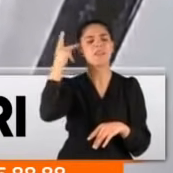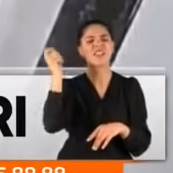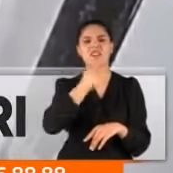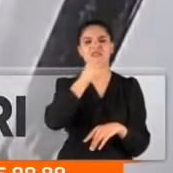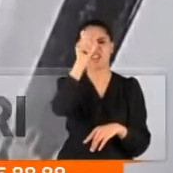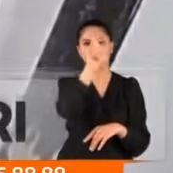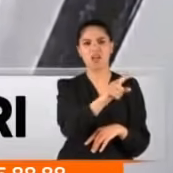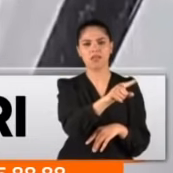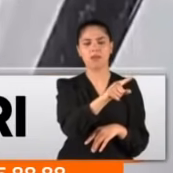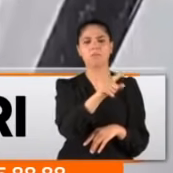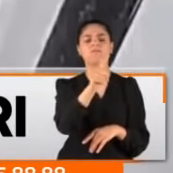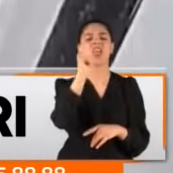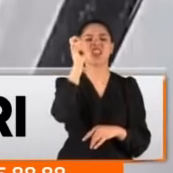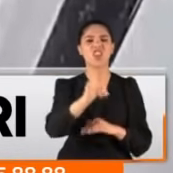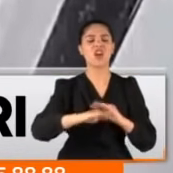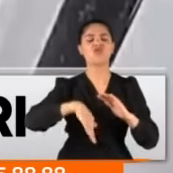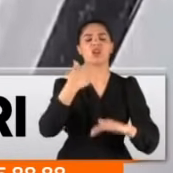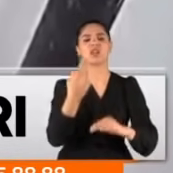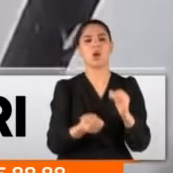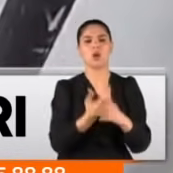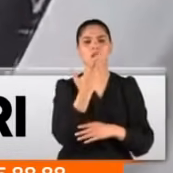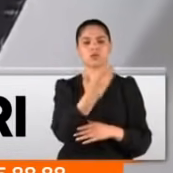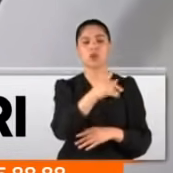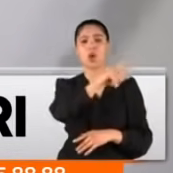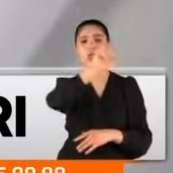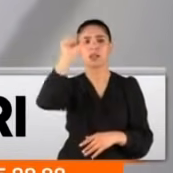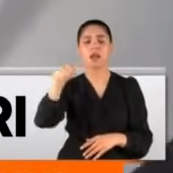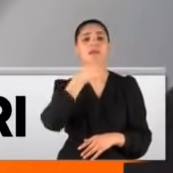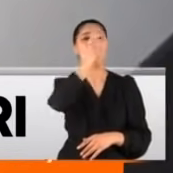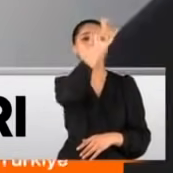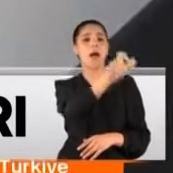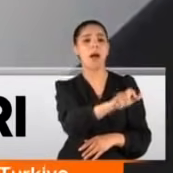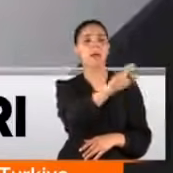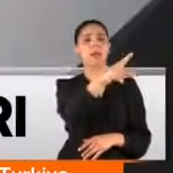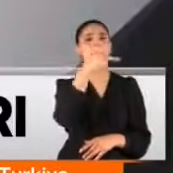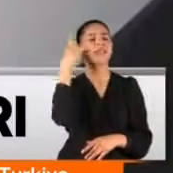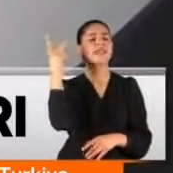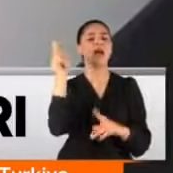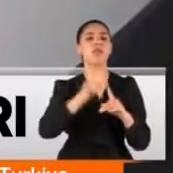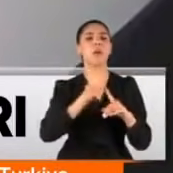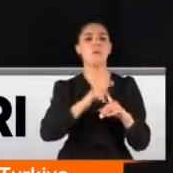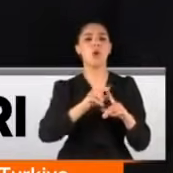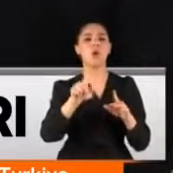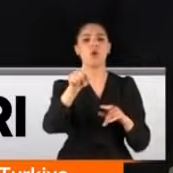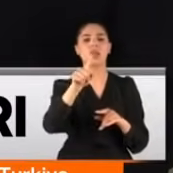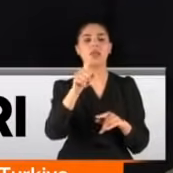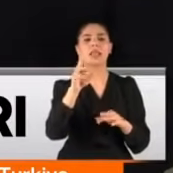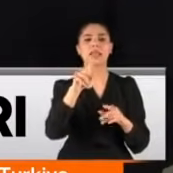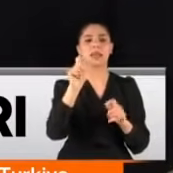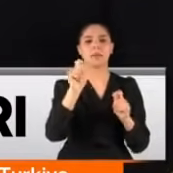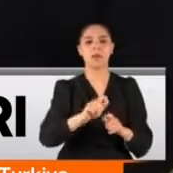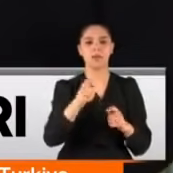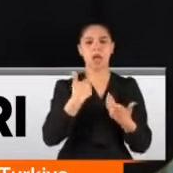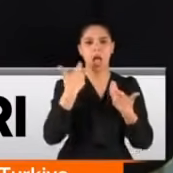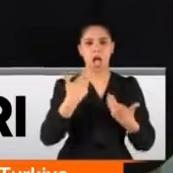biriydi. Ama gerçek kısa süre sonra ortaya çıktı. O saldırgan tüm bunları sahte polis rozetiyle yaptı. Çok ağır çeksin,